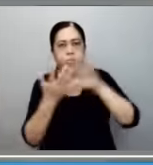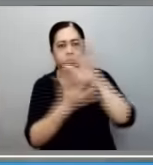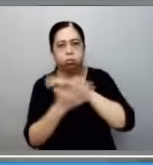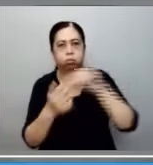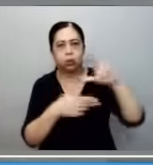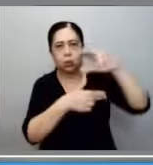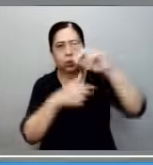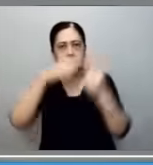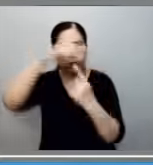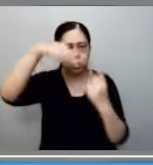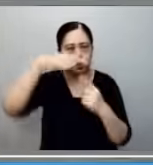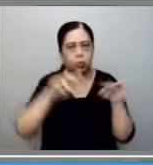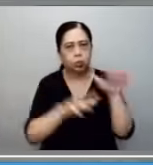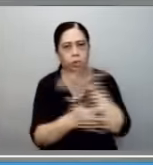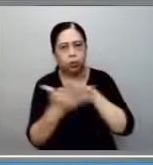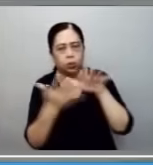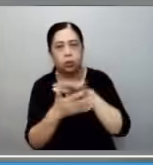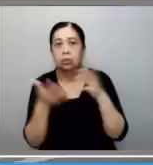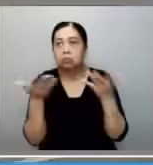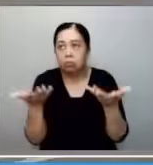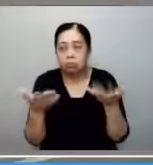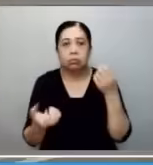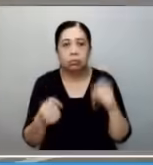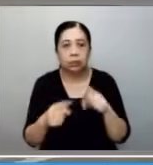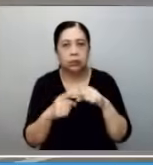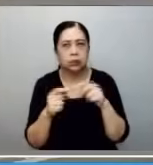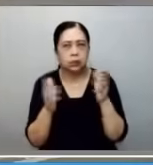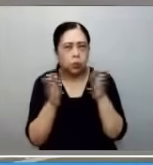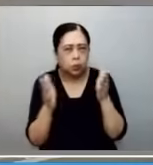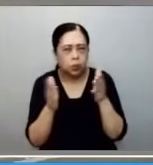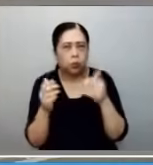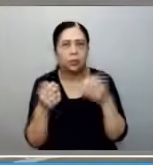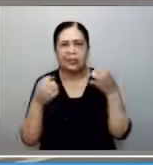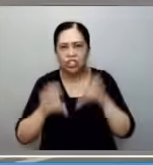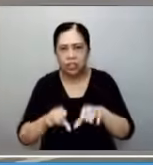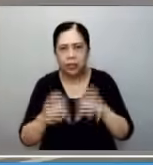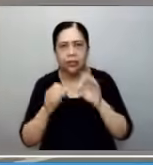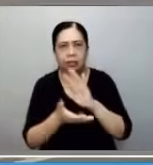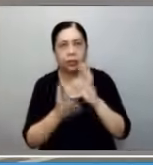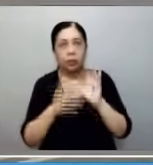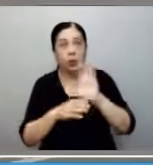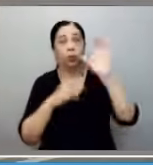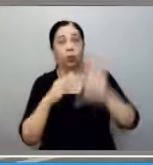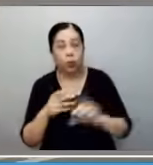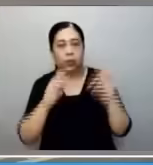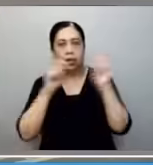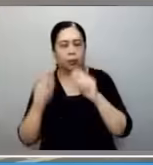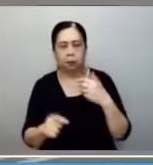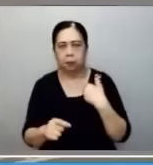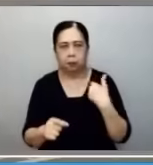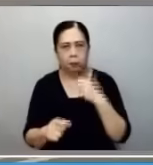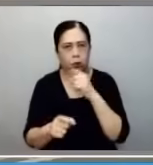vortices. Although may mga posibilidad, napakaliit pa lang na mga chance na kung ito ay maging ganap na bagyo. But mm-hmm. then meron tayong